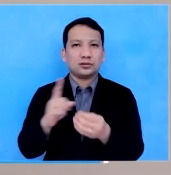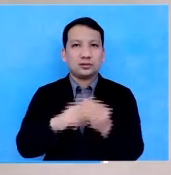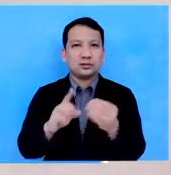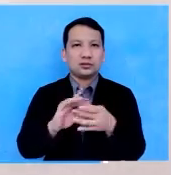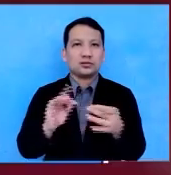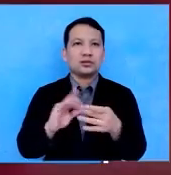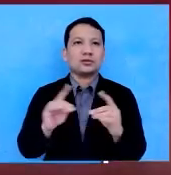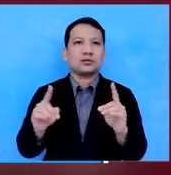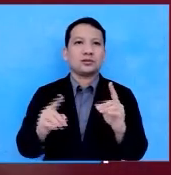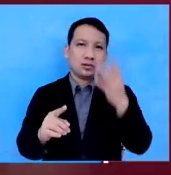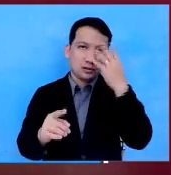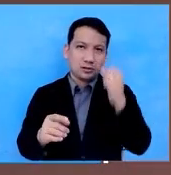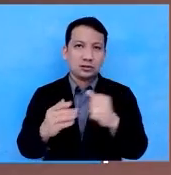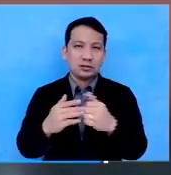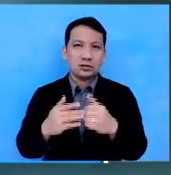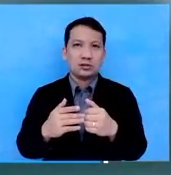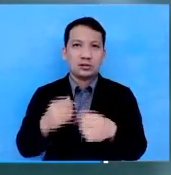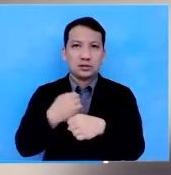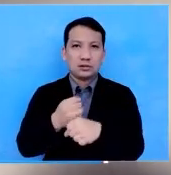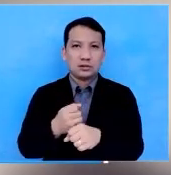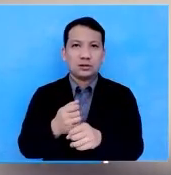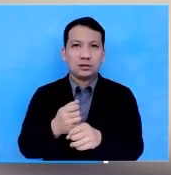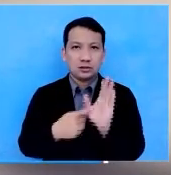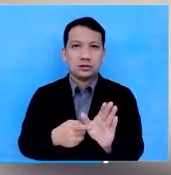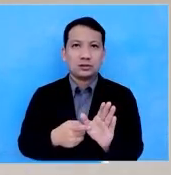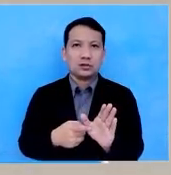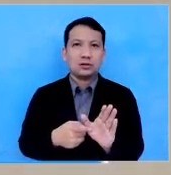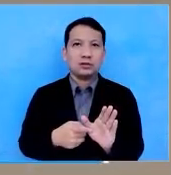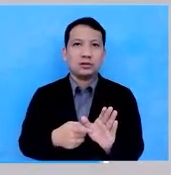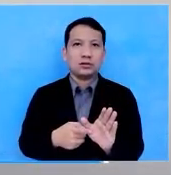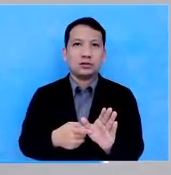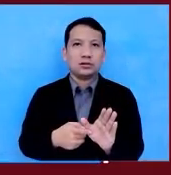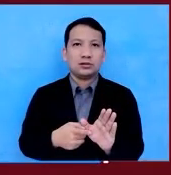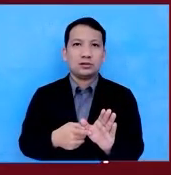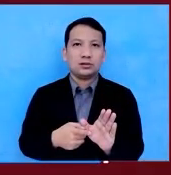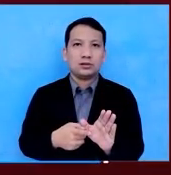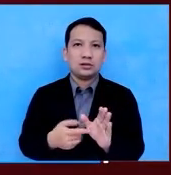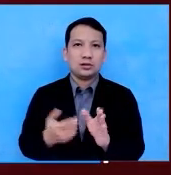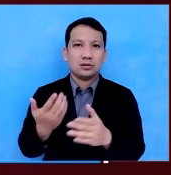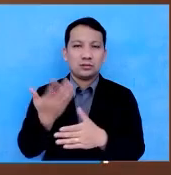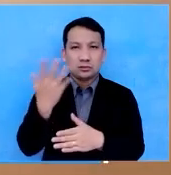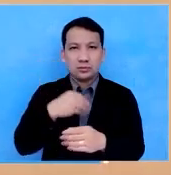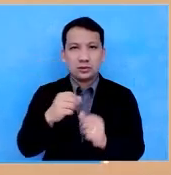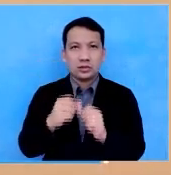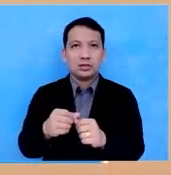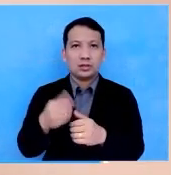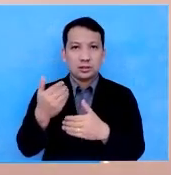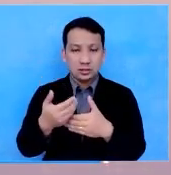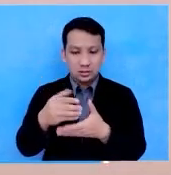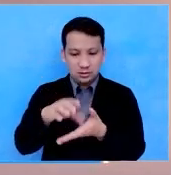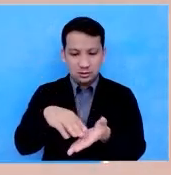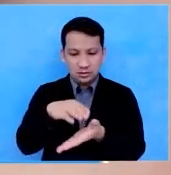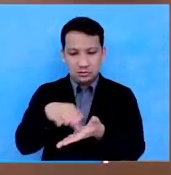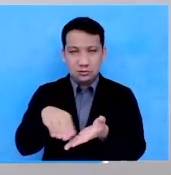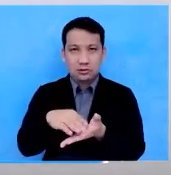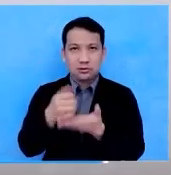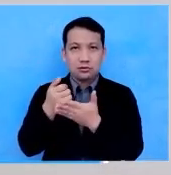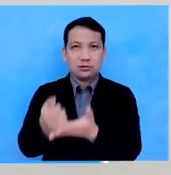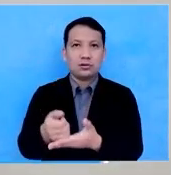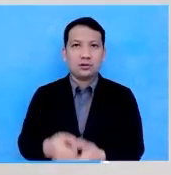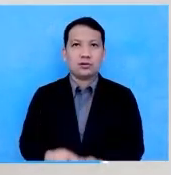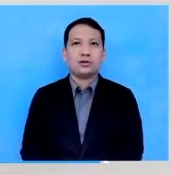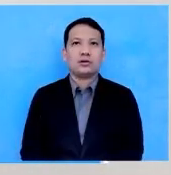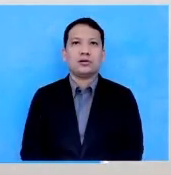yung pinaka-memorable piece na nagawa mo, or for you, yung pinaka-touching na nagawa mo para sa isang kliyente o natulungan? Ayan,